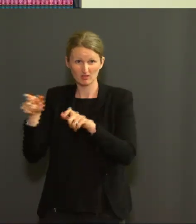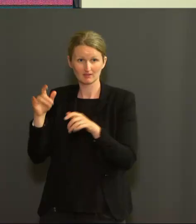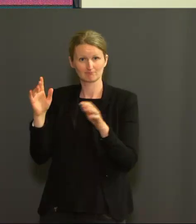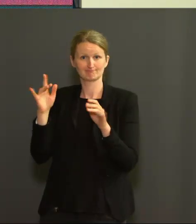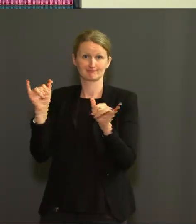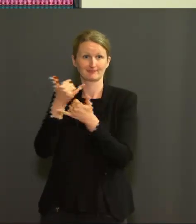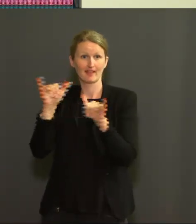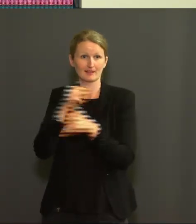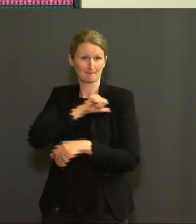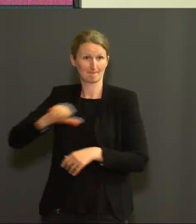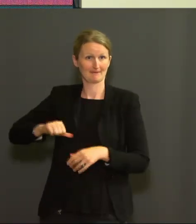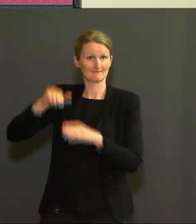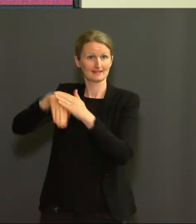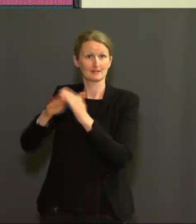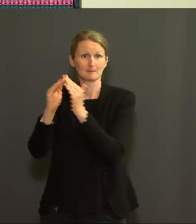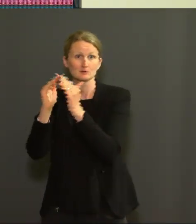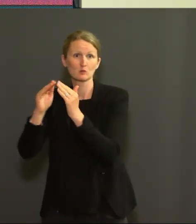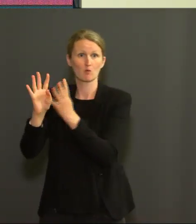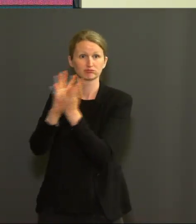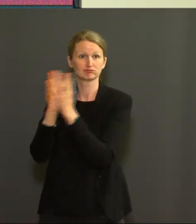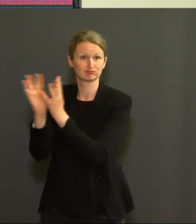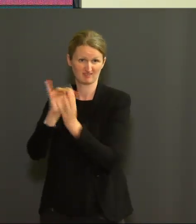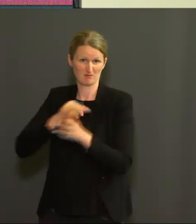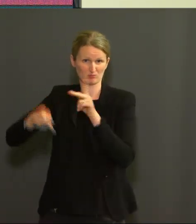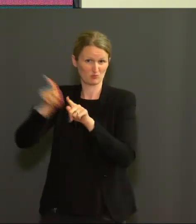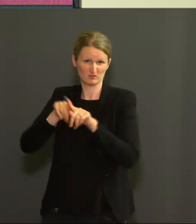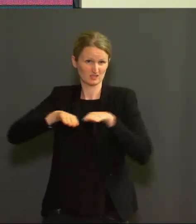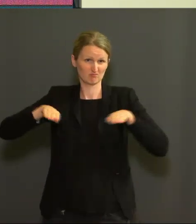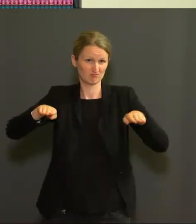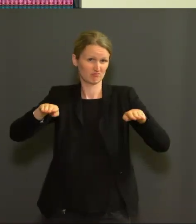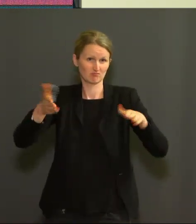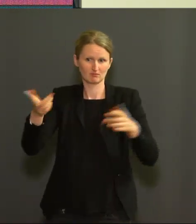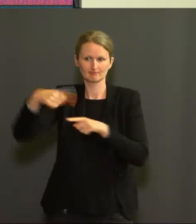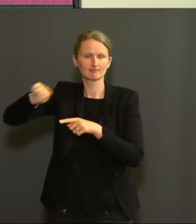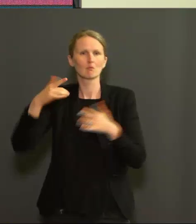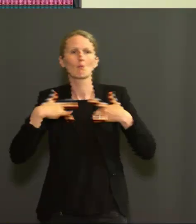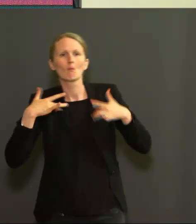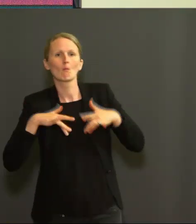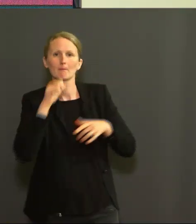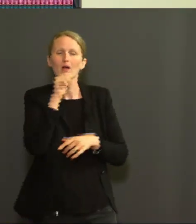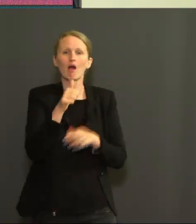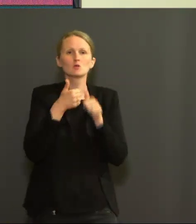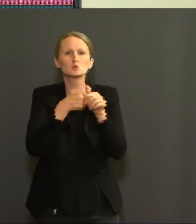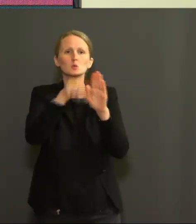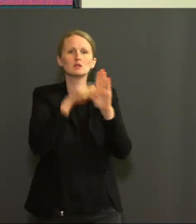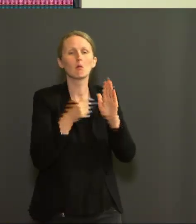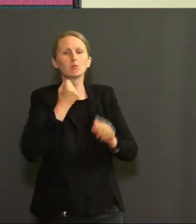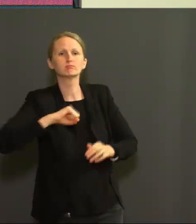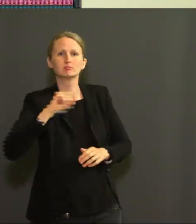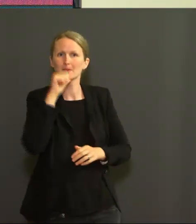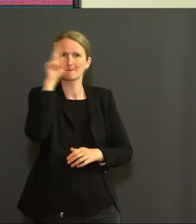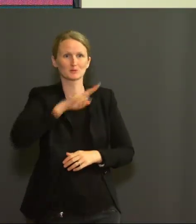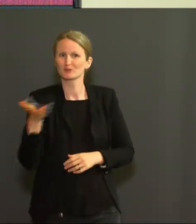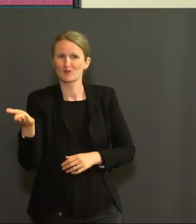les précautions. Et donc, en conclusion, je dirais que ce soit pour l'euro ou pour d'autres circonstances, prenons le plaisir lorsqu'il est là, à